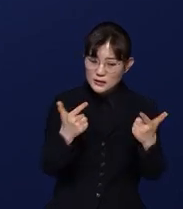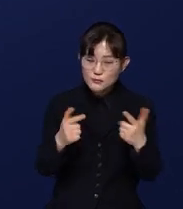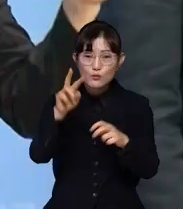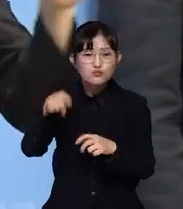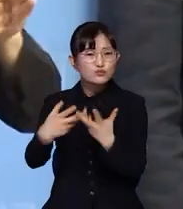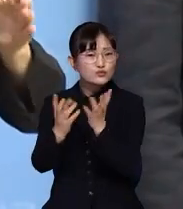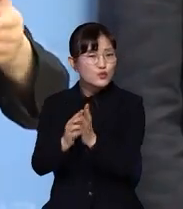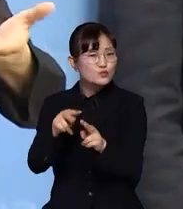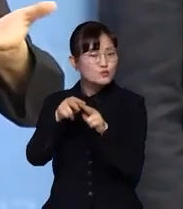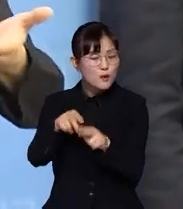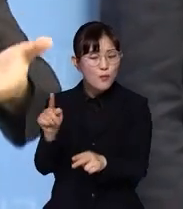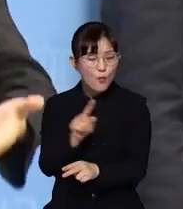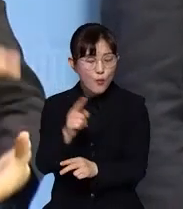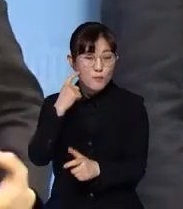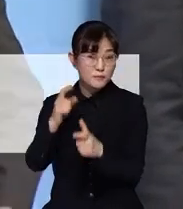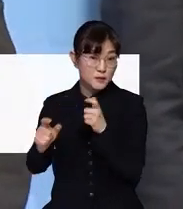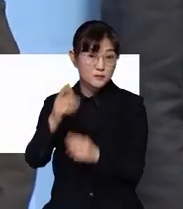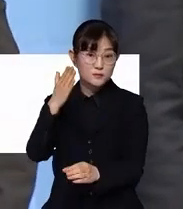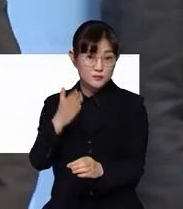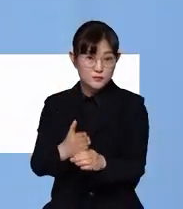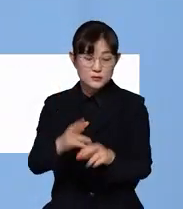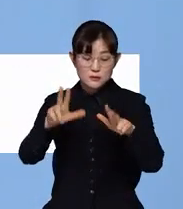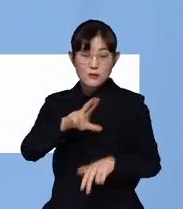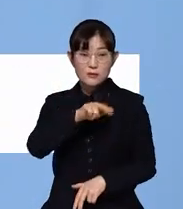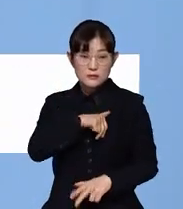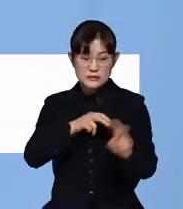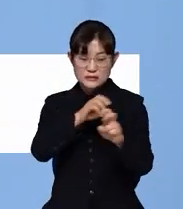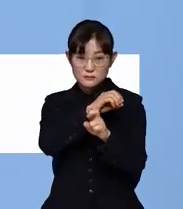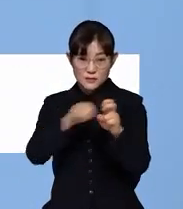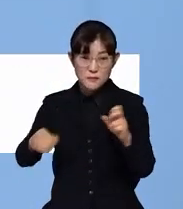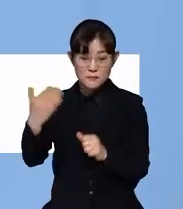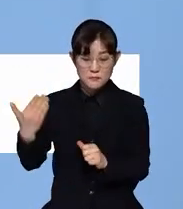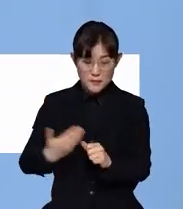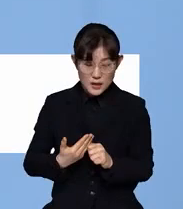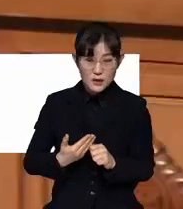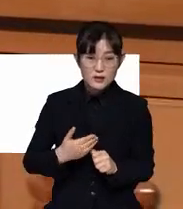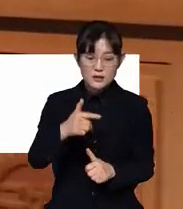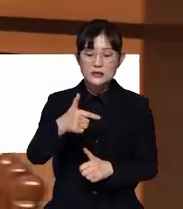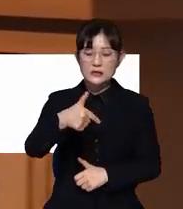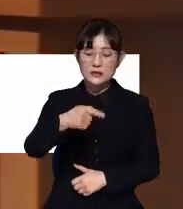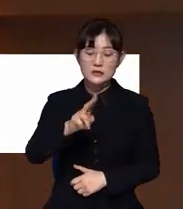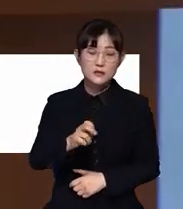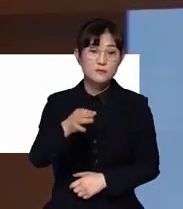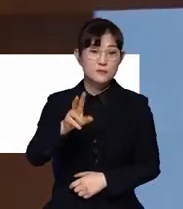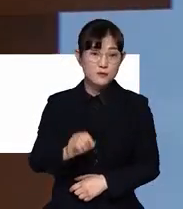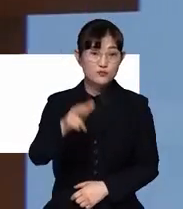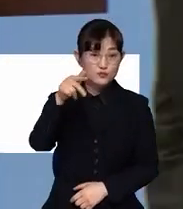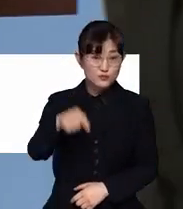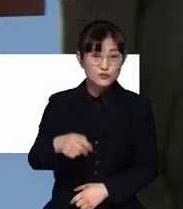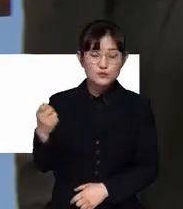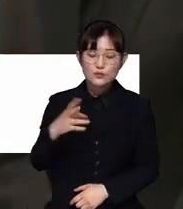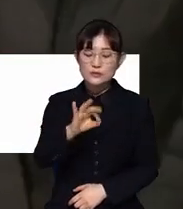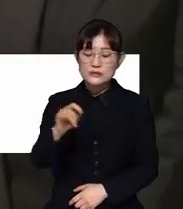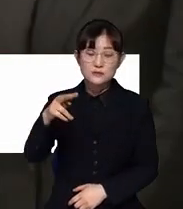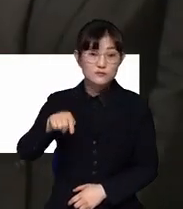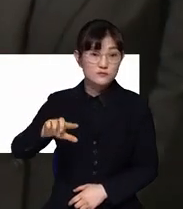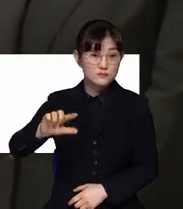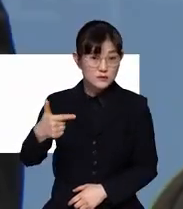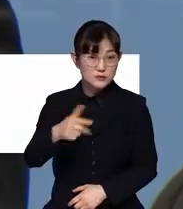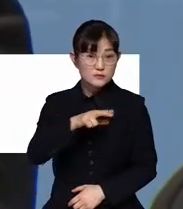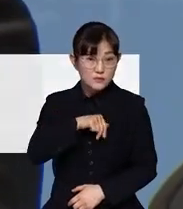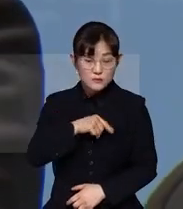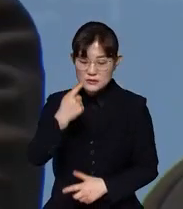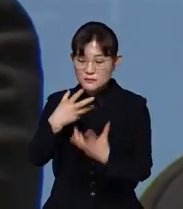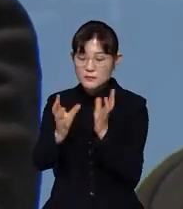있습니다. 현역 하위 20% 통보를 받은 김영주 국회 부의장에 이어 사실상 컷오프된 이수진 의원도